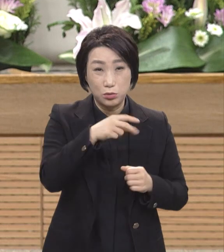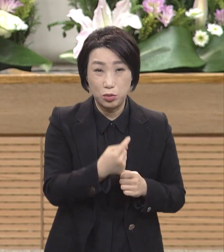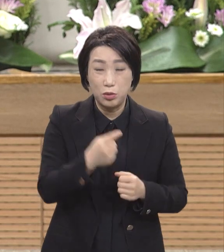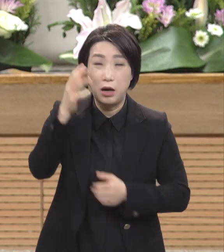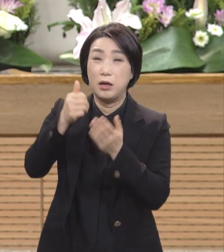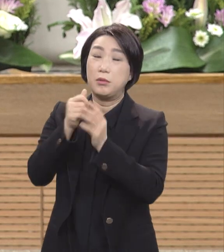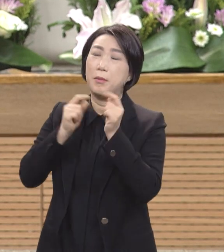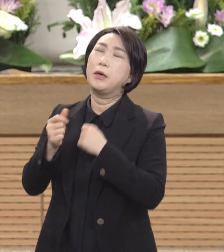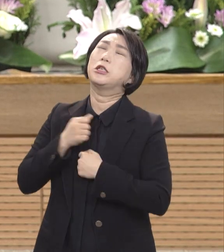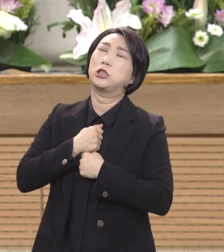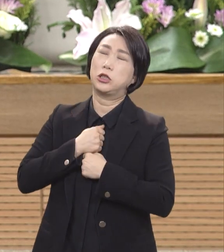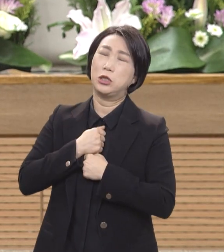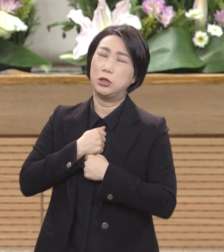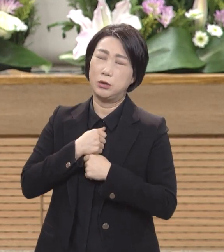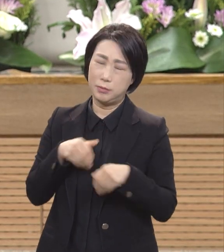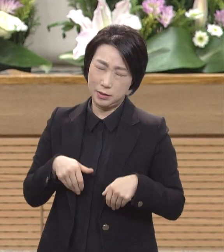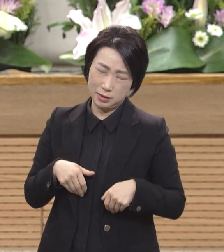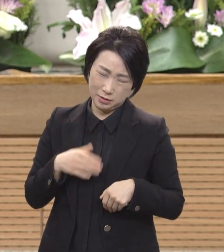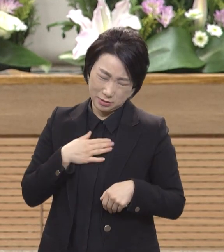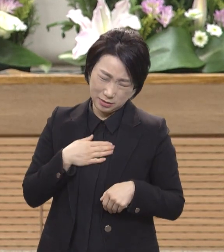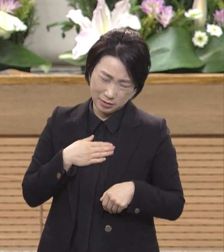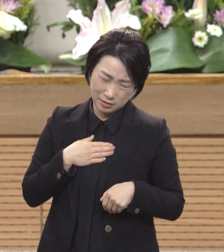하나님 말씀은 지켜야 하고